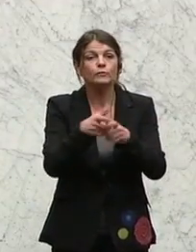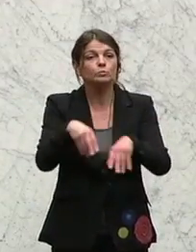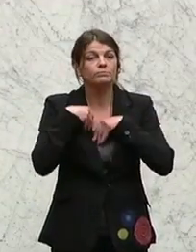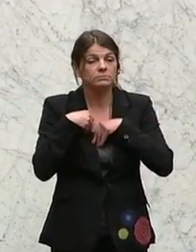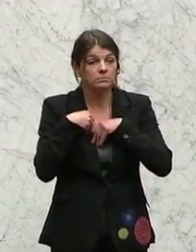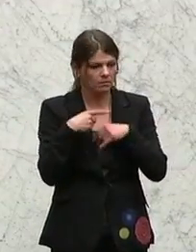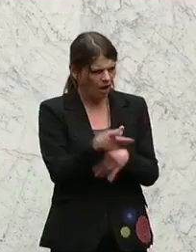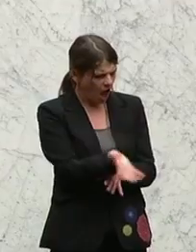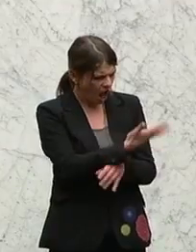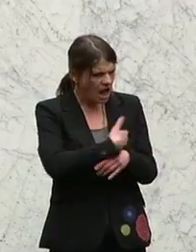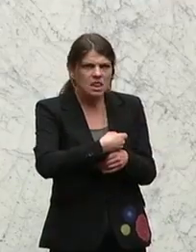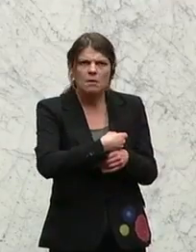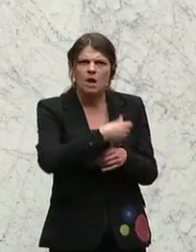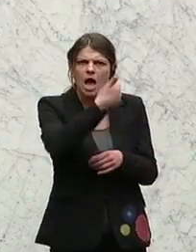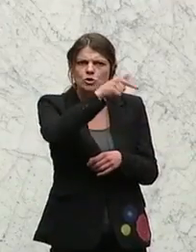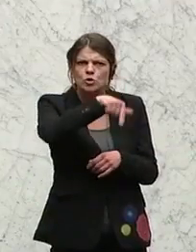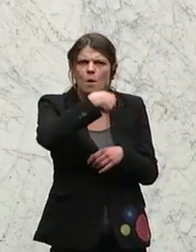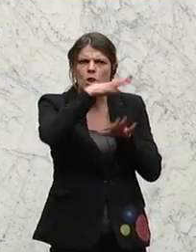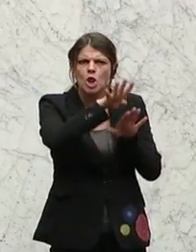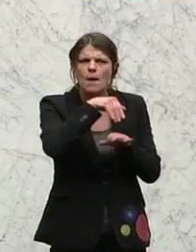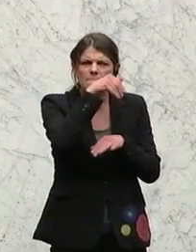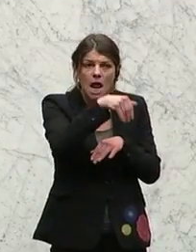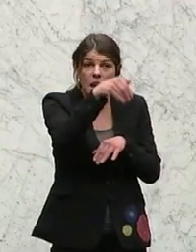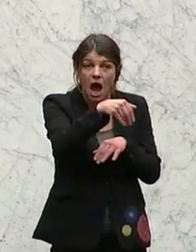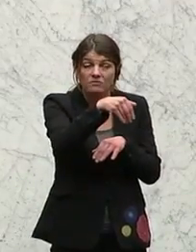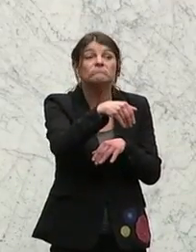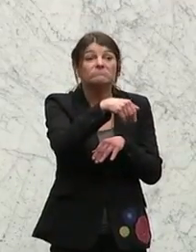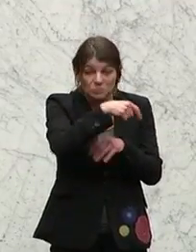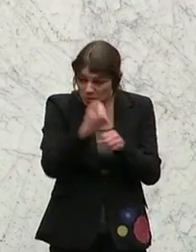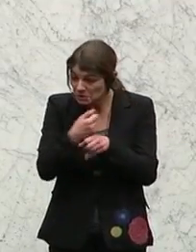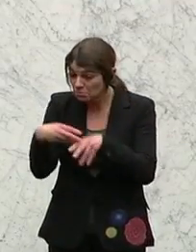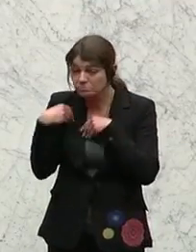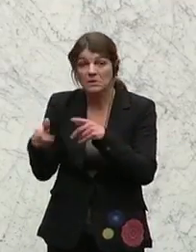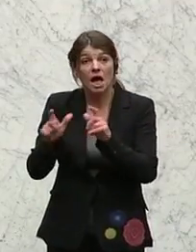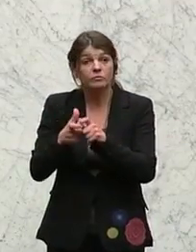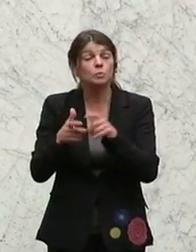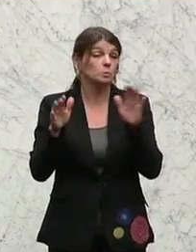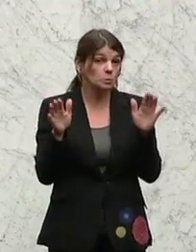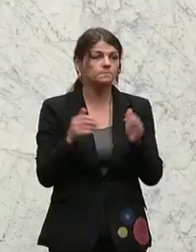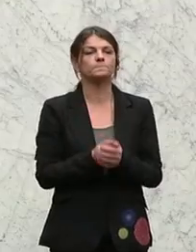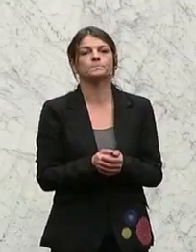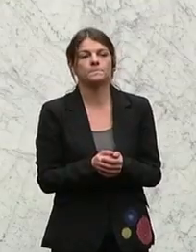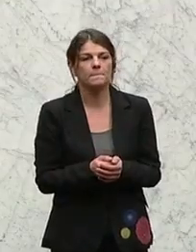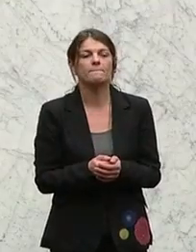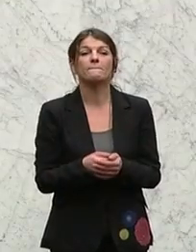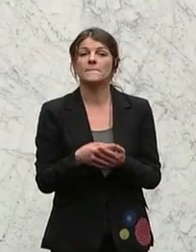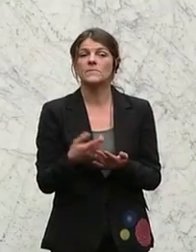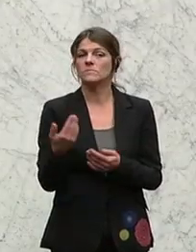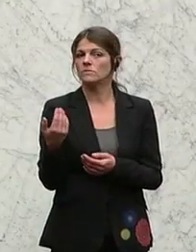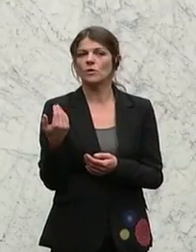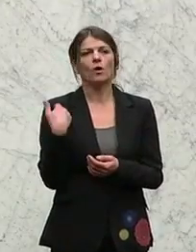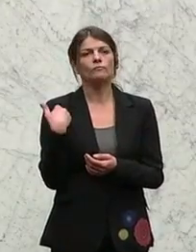bei Einnahmen von 1,9 Milliarden. Und es wurde